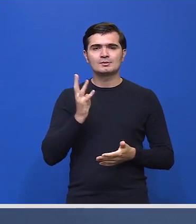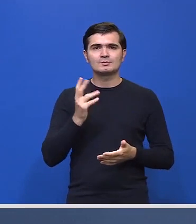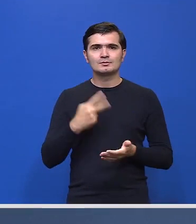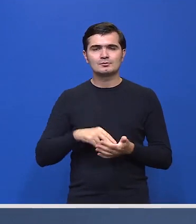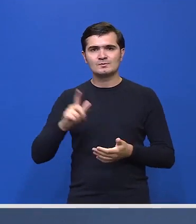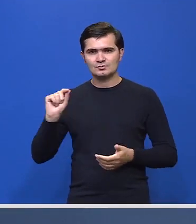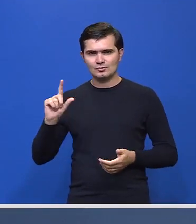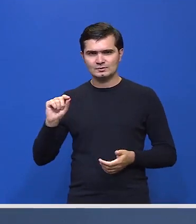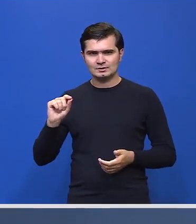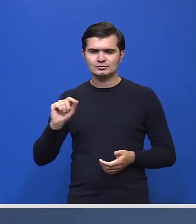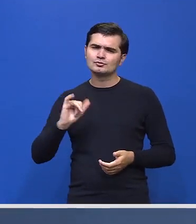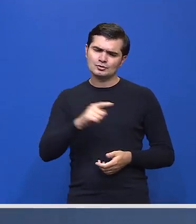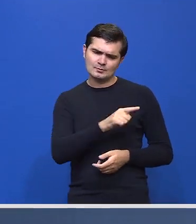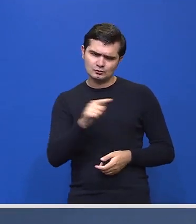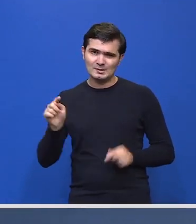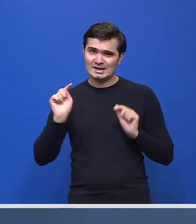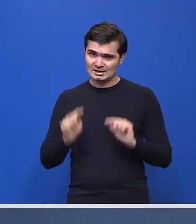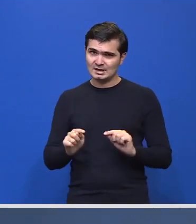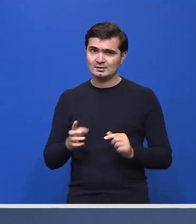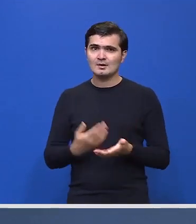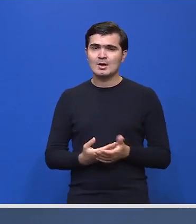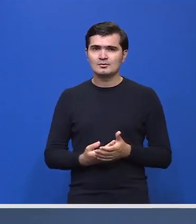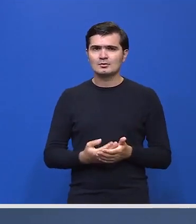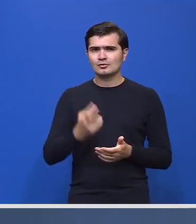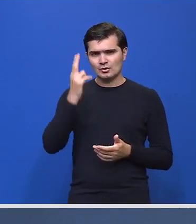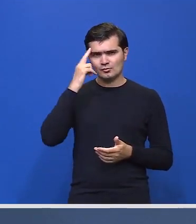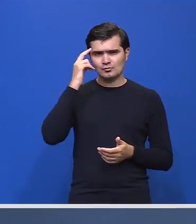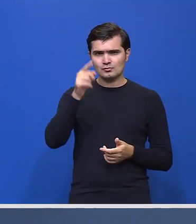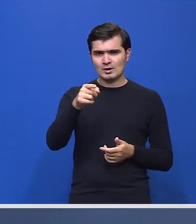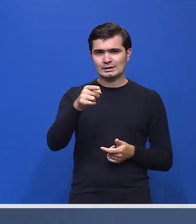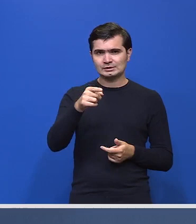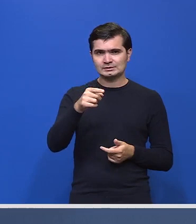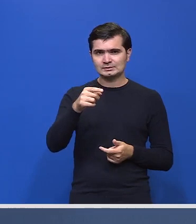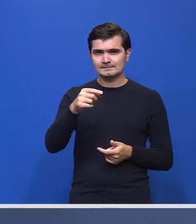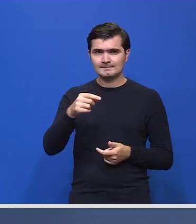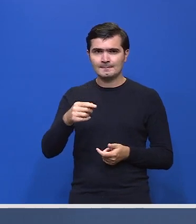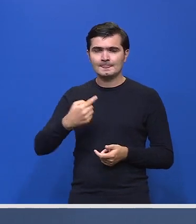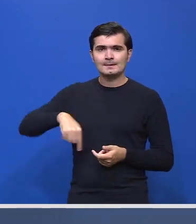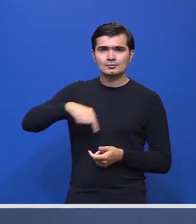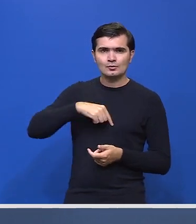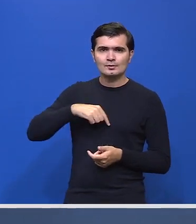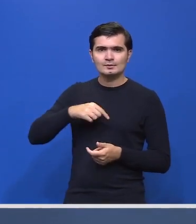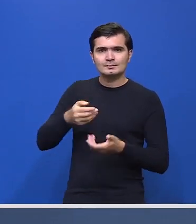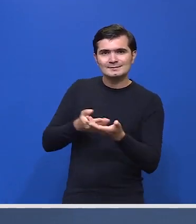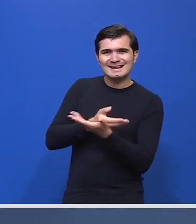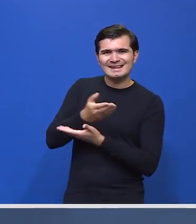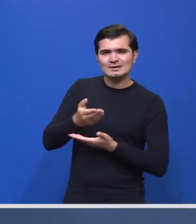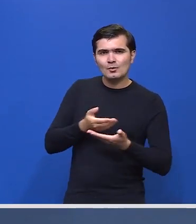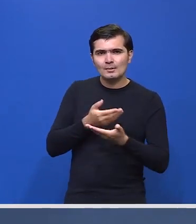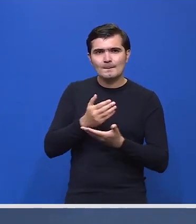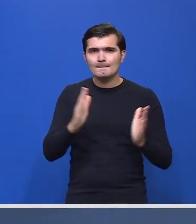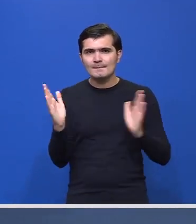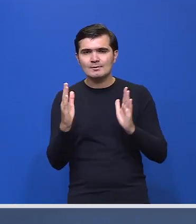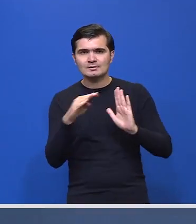2014-2020. Subliniez acest lucru pentru că, așa după cum cunoașteți, gestionăm atât perioada